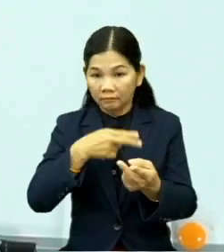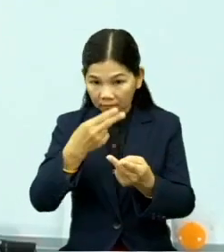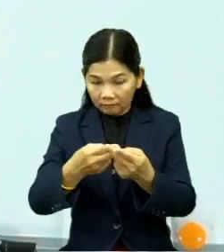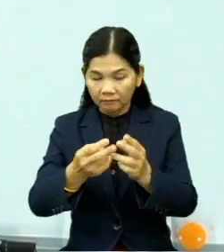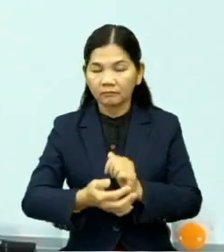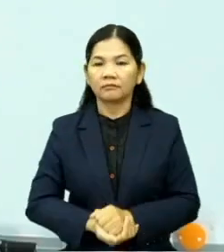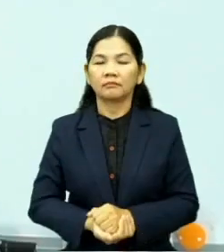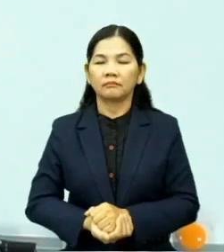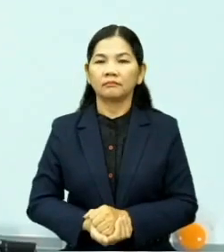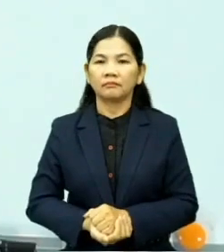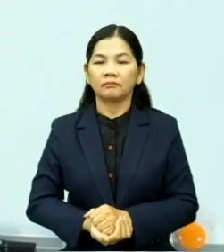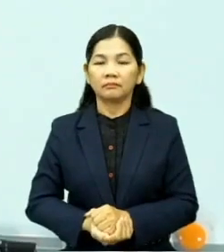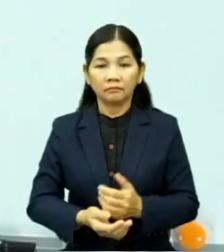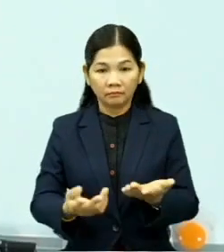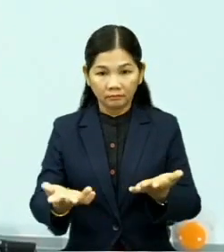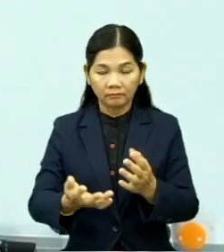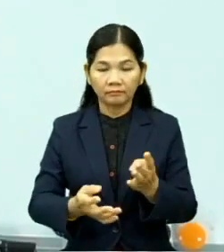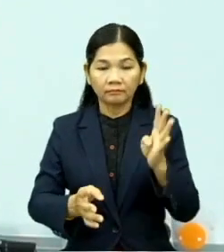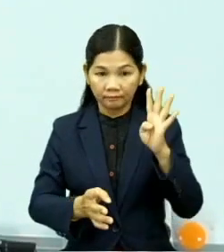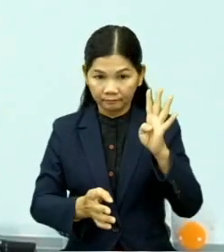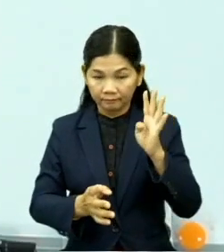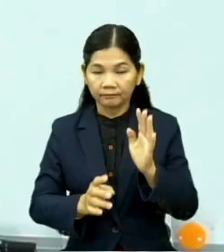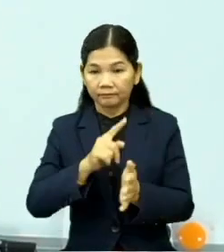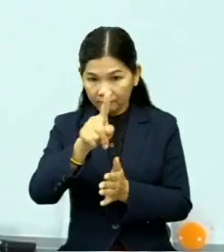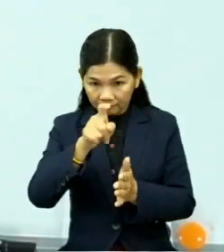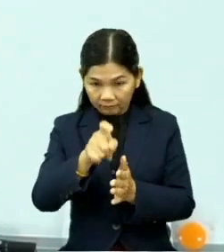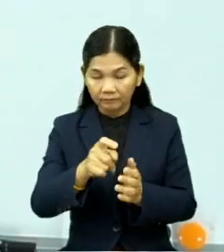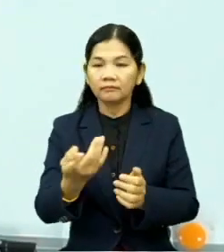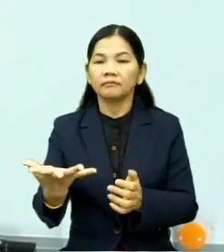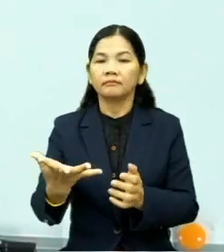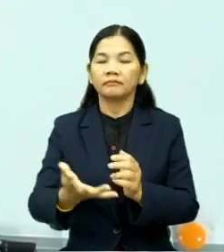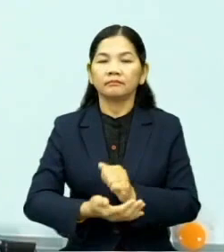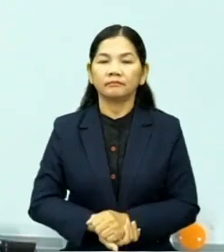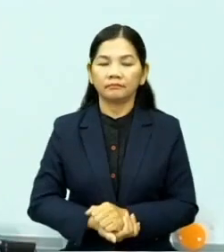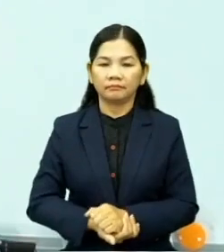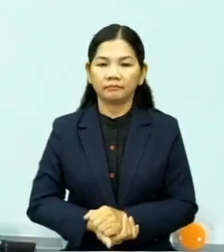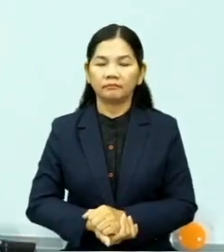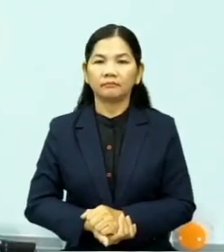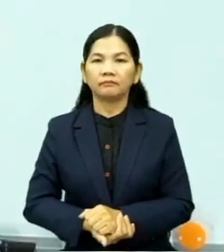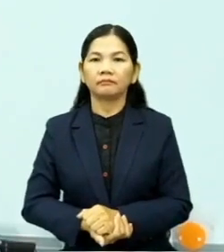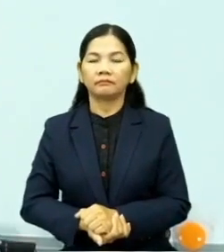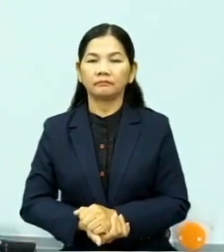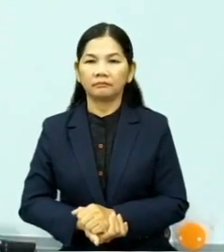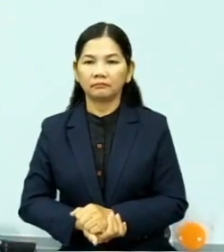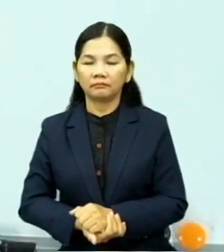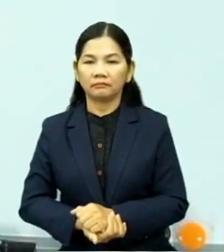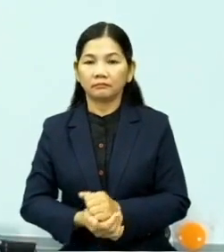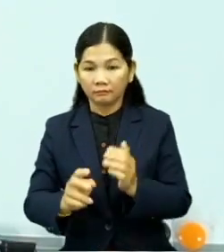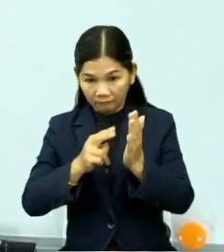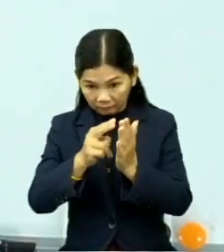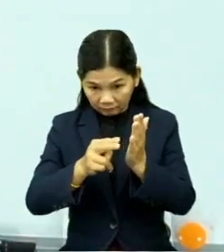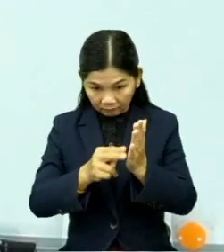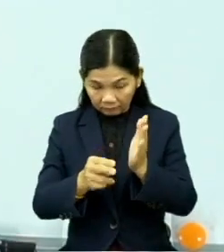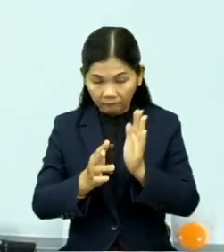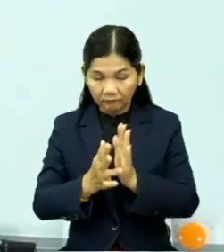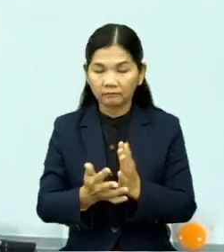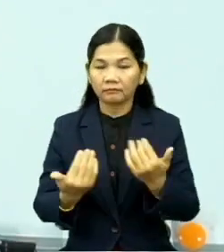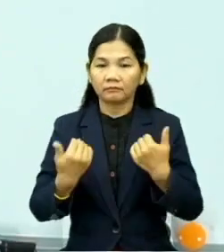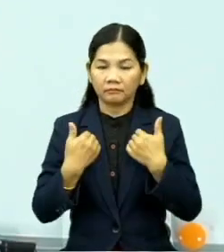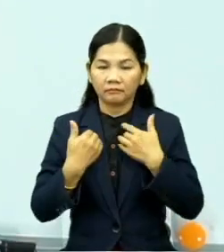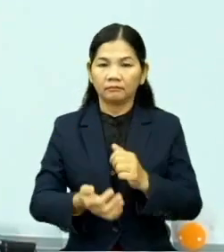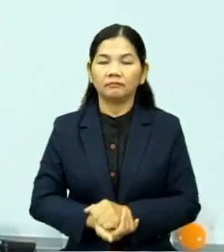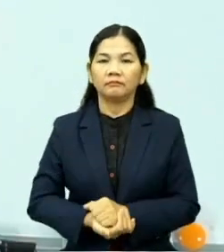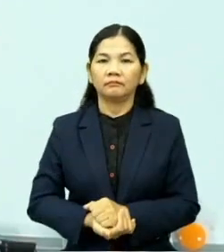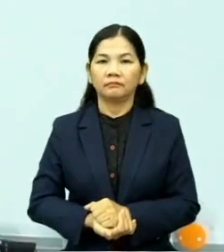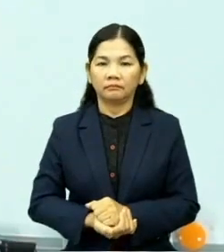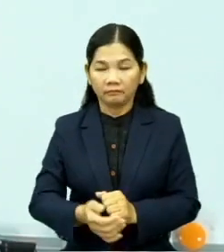ណួរទី2តើឆ្លើយដូចម្តេចទី3ទី4ចាក៏ដូចណាដែរណាកូនណាចាអញ្ចឹងយើងអានអត្ថបទហើយគឺយើងត្រូវចាមាន